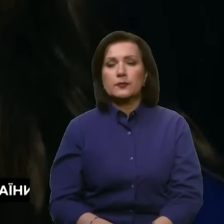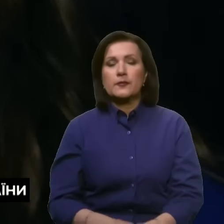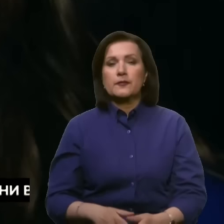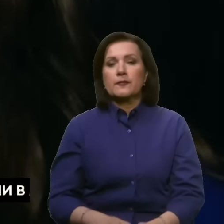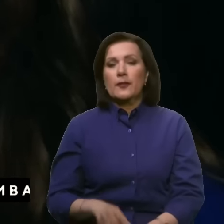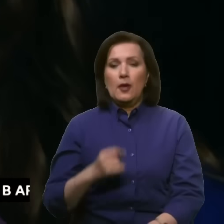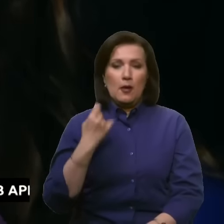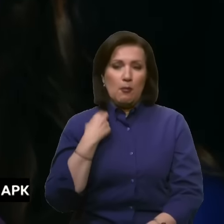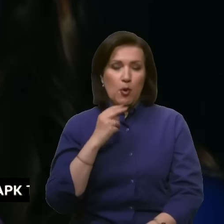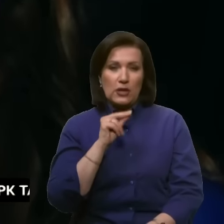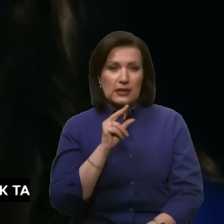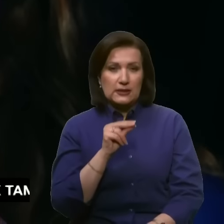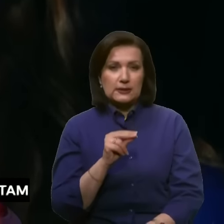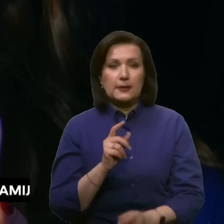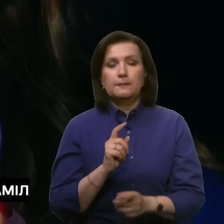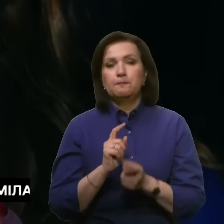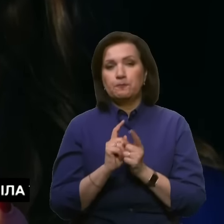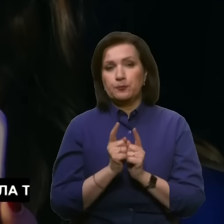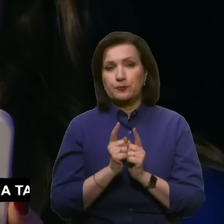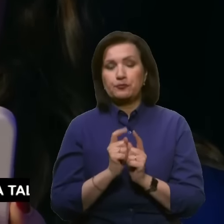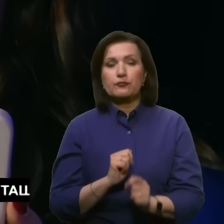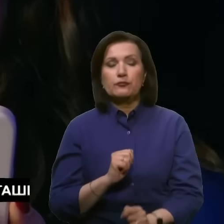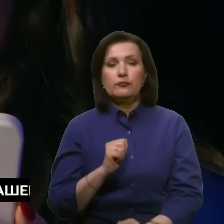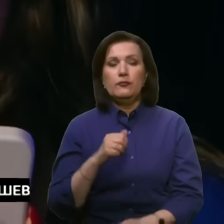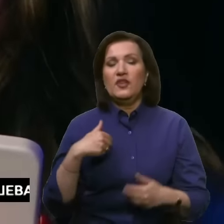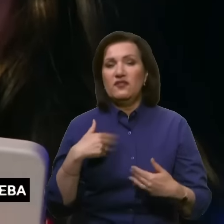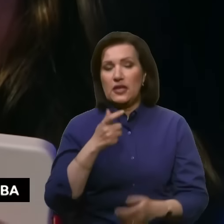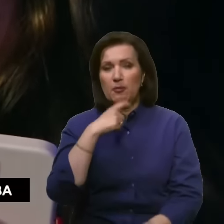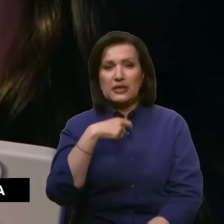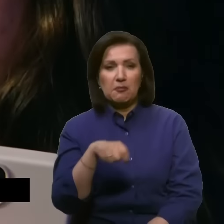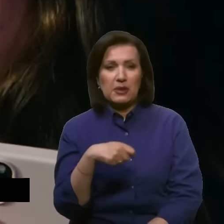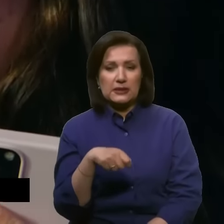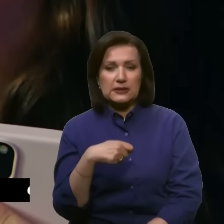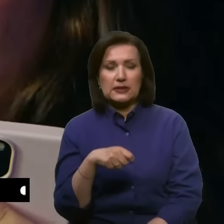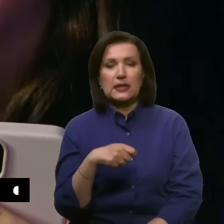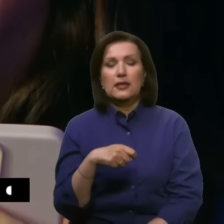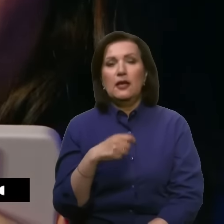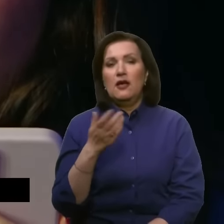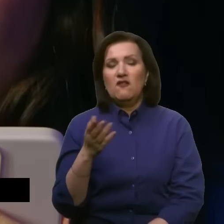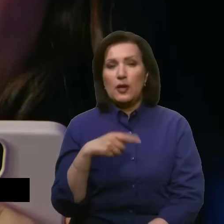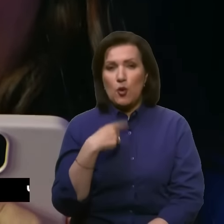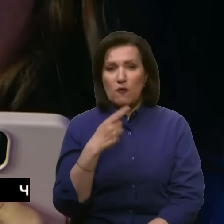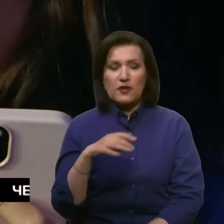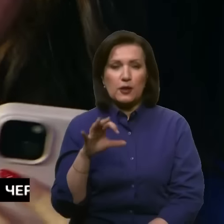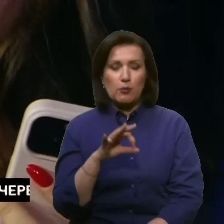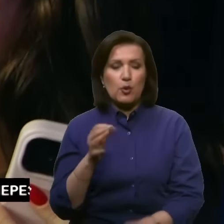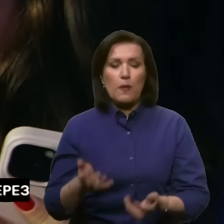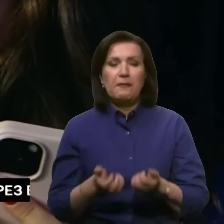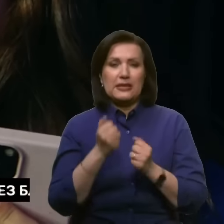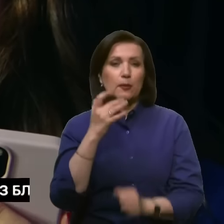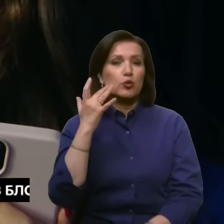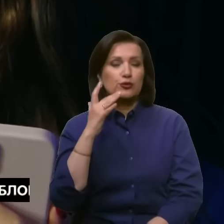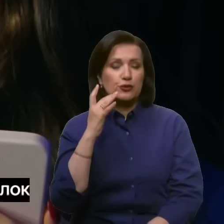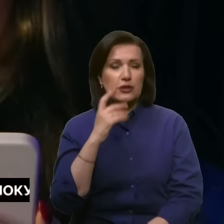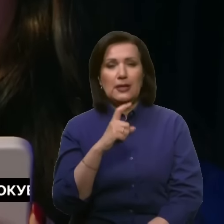Hello, Mr. President. Thank you for the opportunity. Вітаю, пане президенте. Ви говорили про підтримку